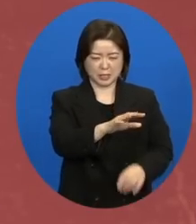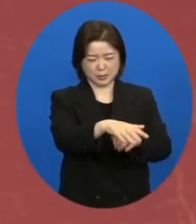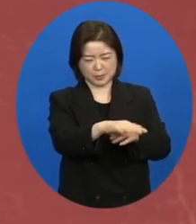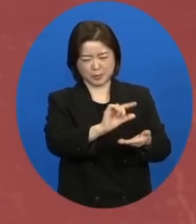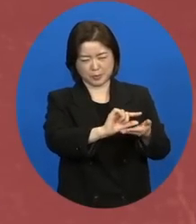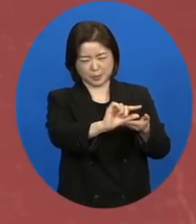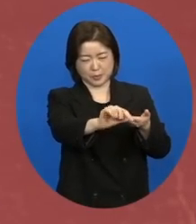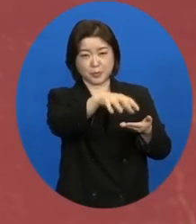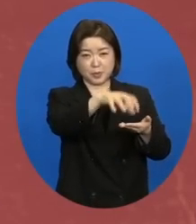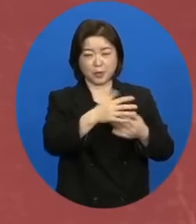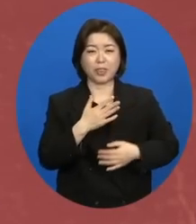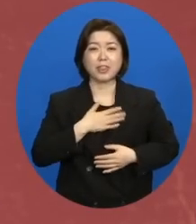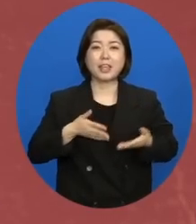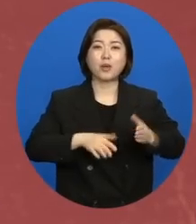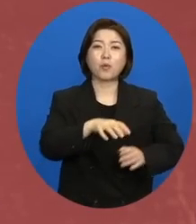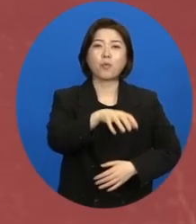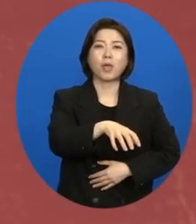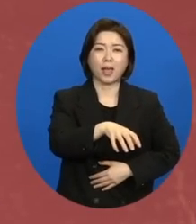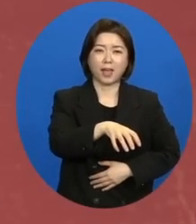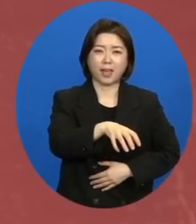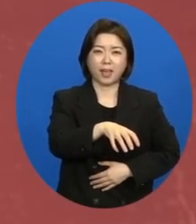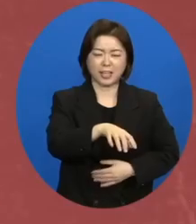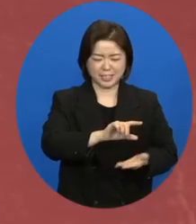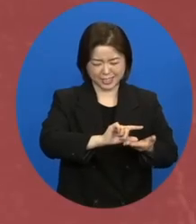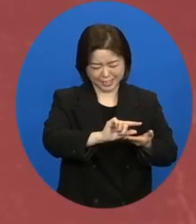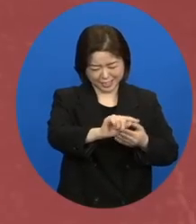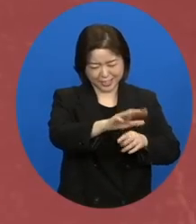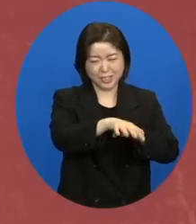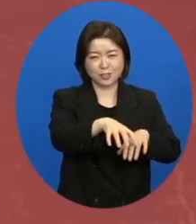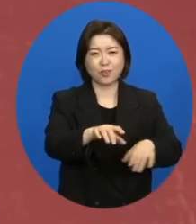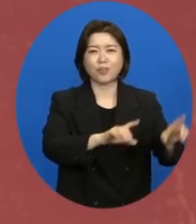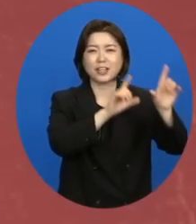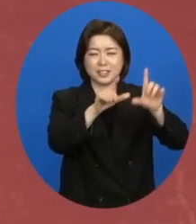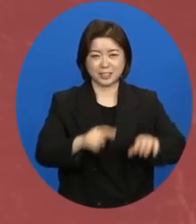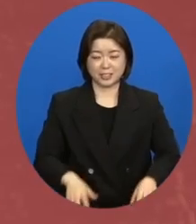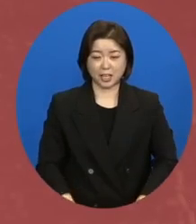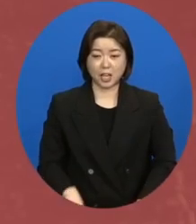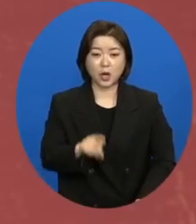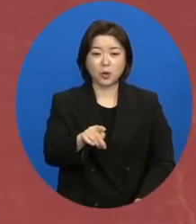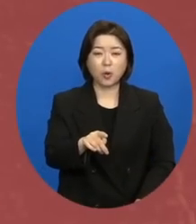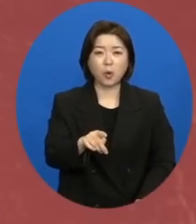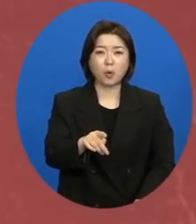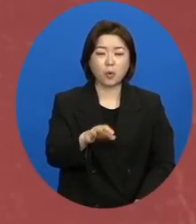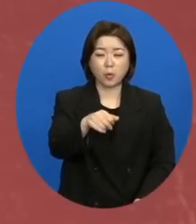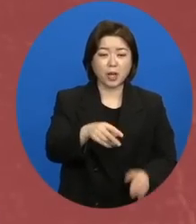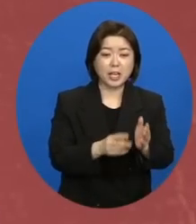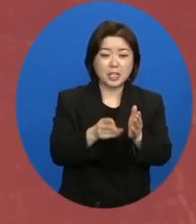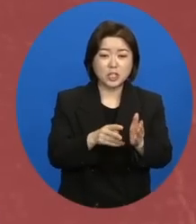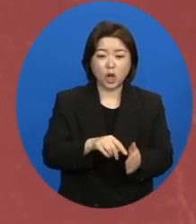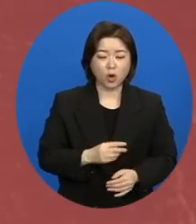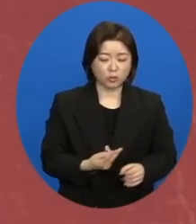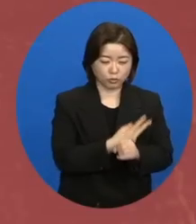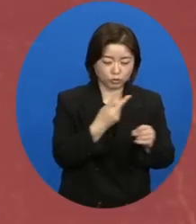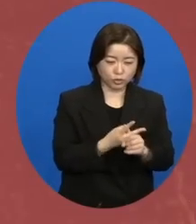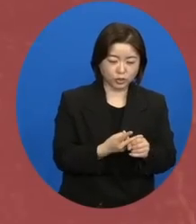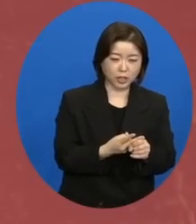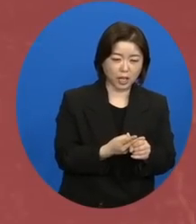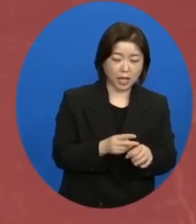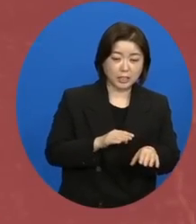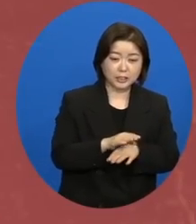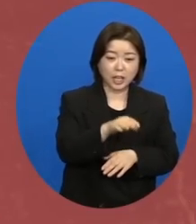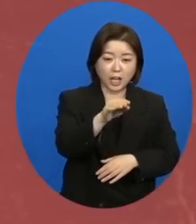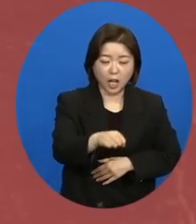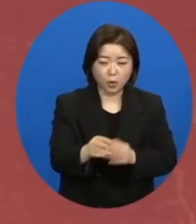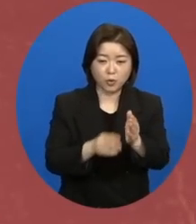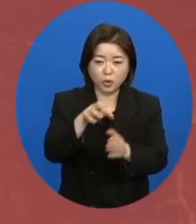네, 제 고향이에요. 여기서 역 나가는 것도 2시간 차를 타고 가야 석학역이 나오고